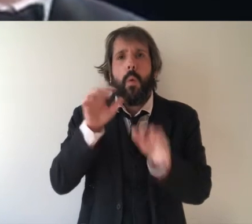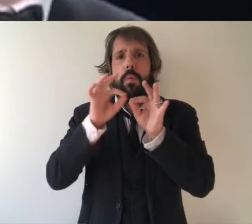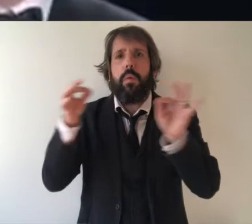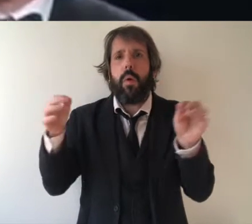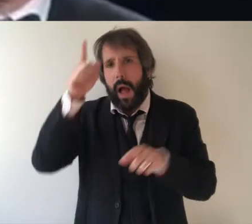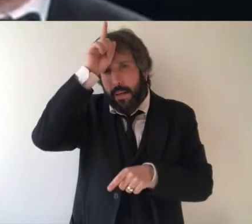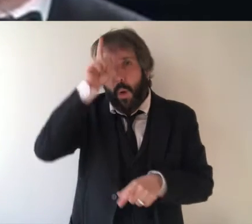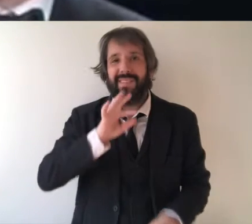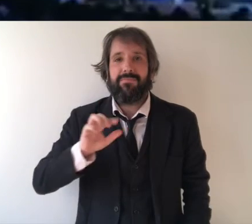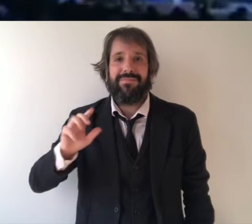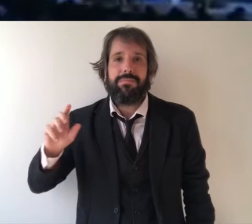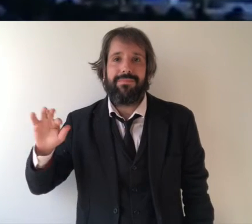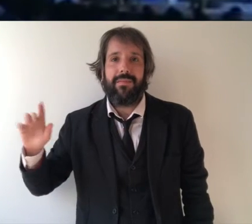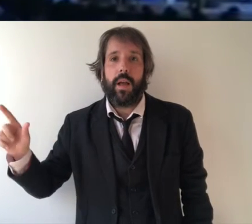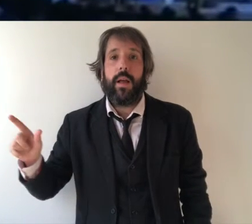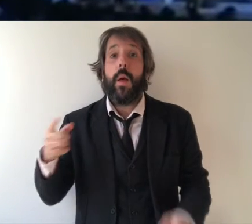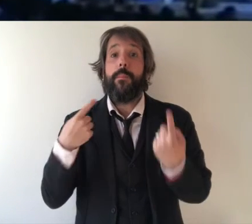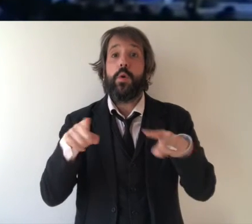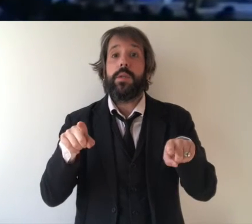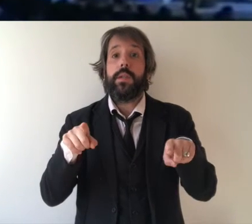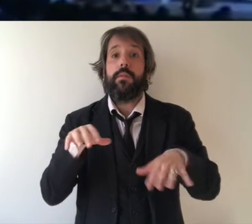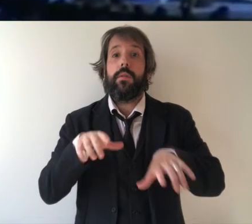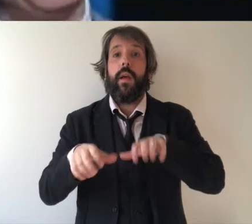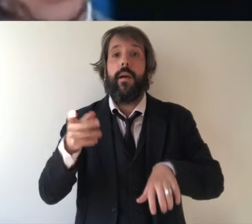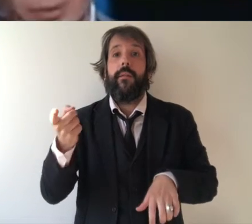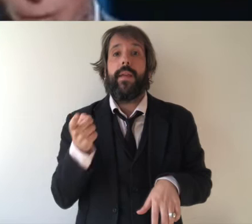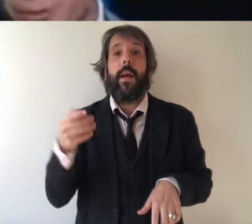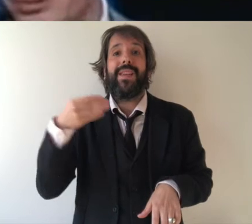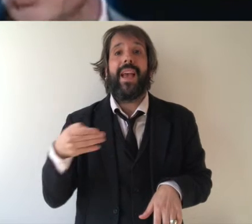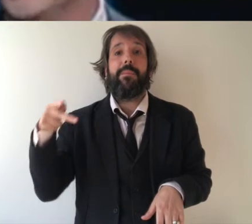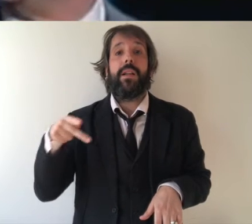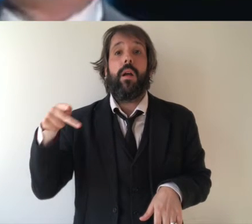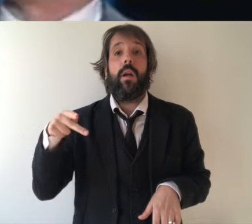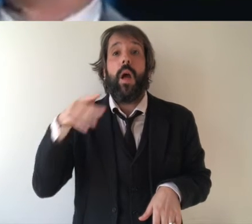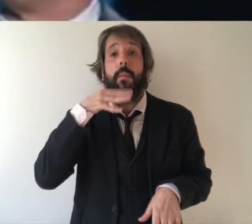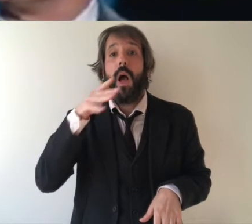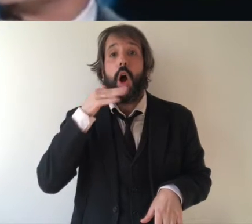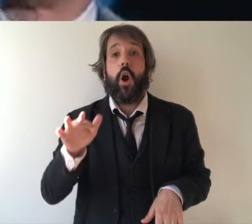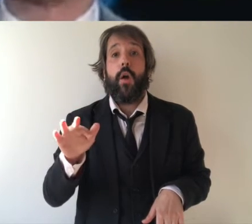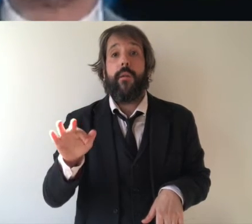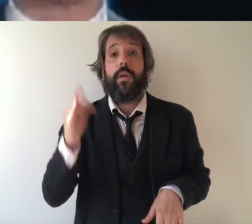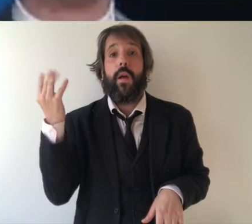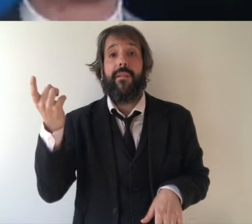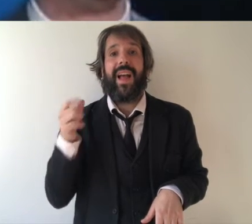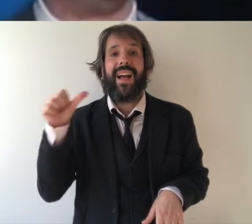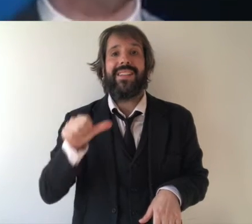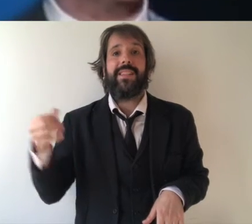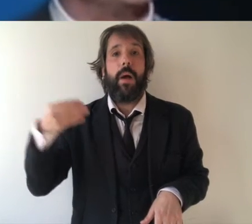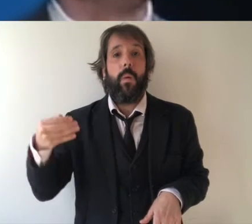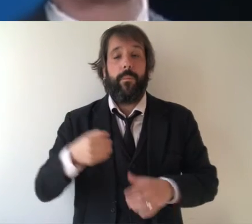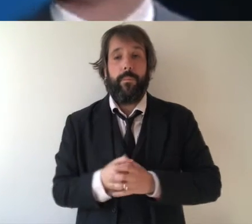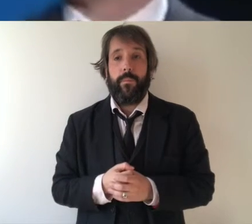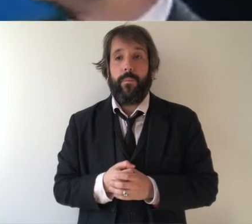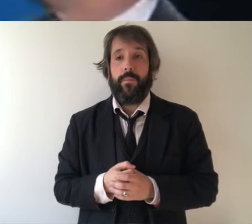Ros entsprungen ». L'arrangement est de Michael Praetorius. Les paroles françaises sont de monsieur Aristide